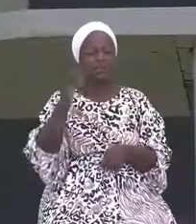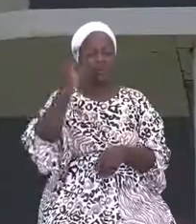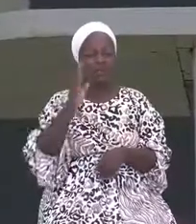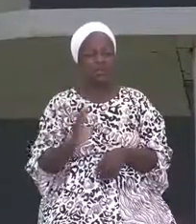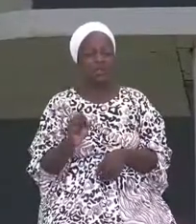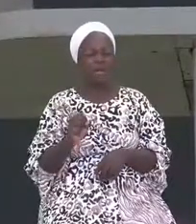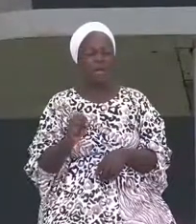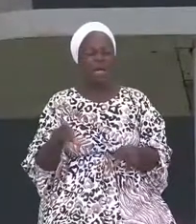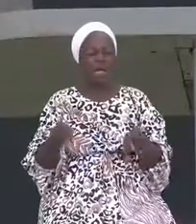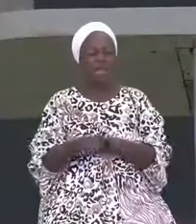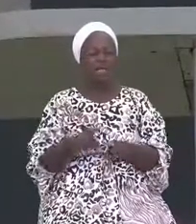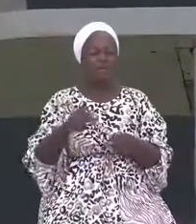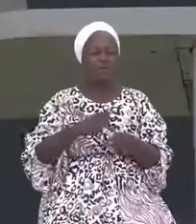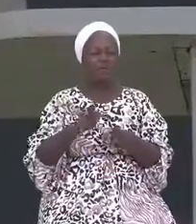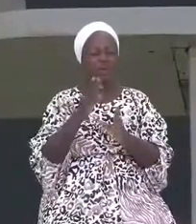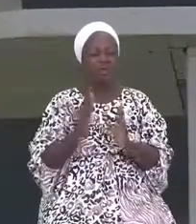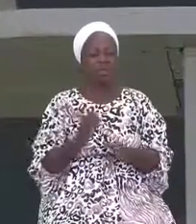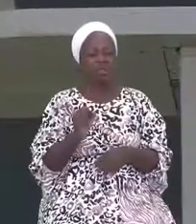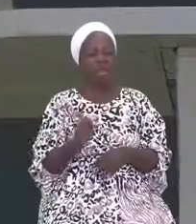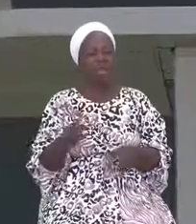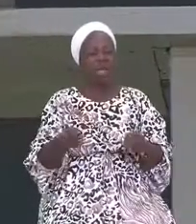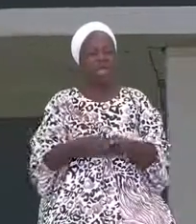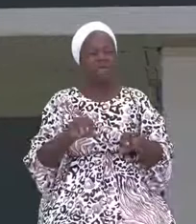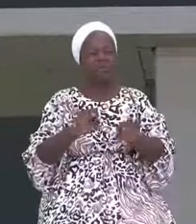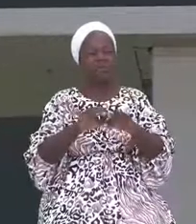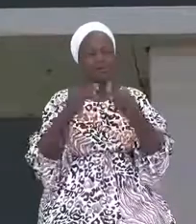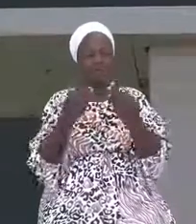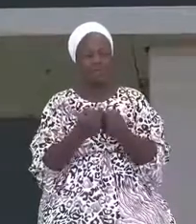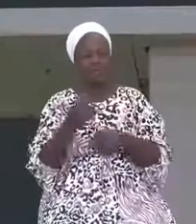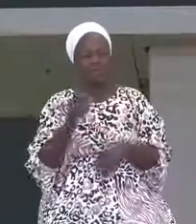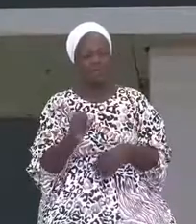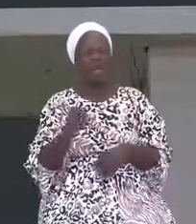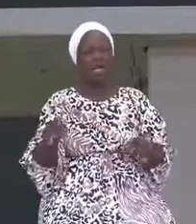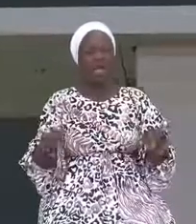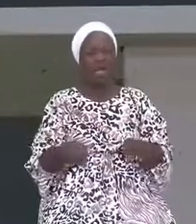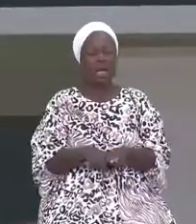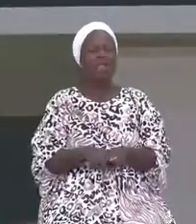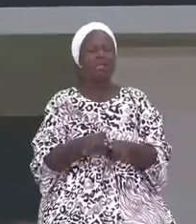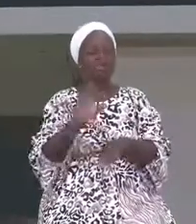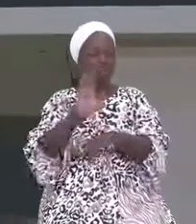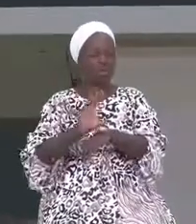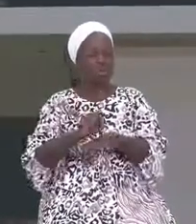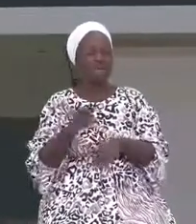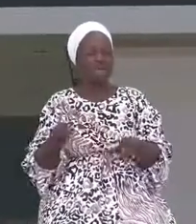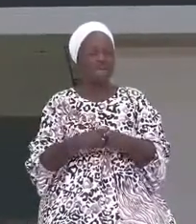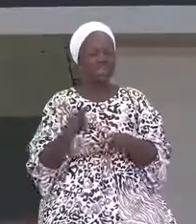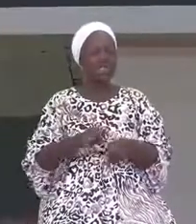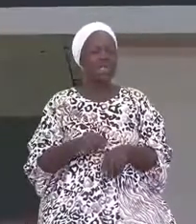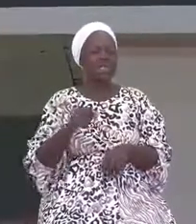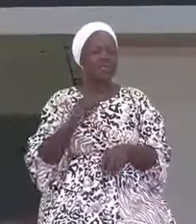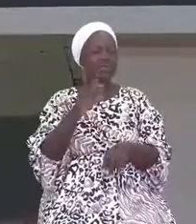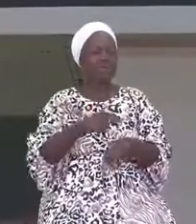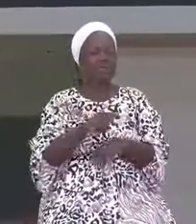que professionnel, en tant que famille, en tant qu'église, en tant que ministère, que nous